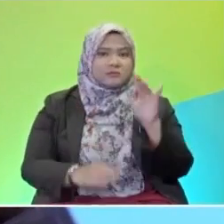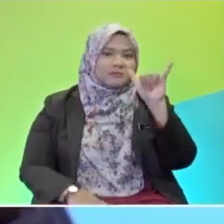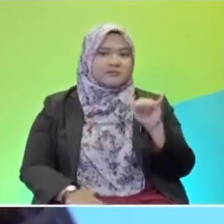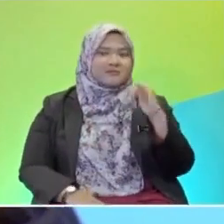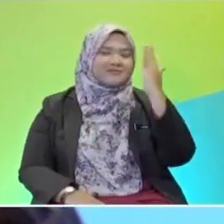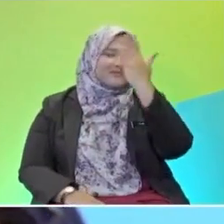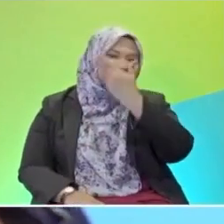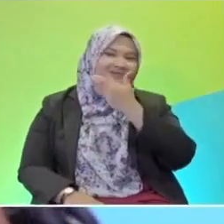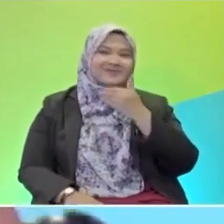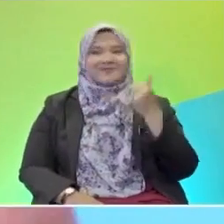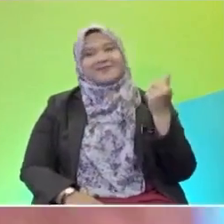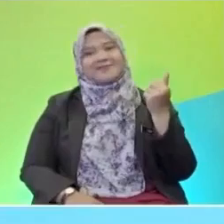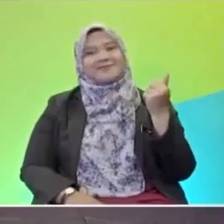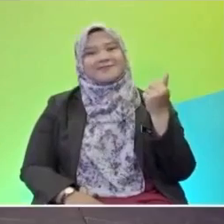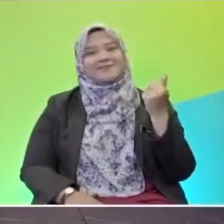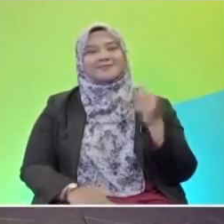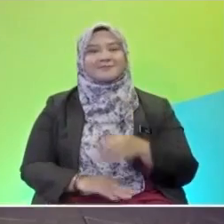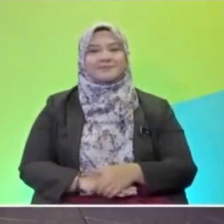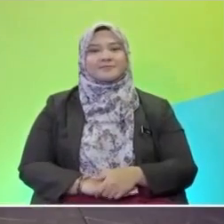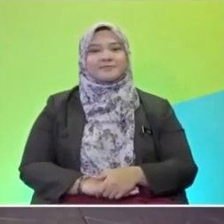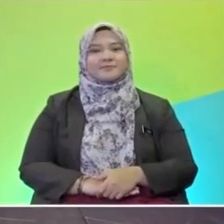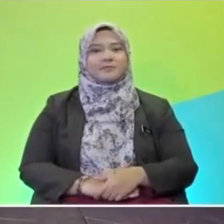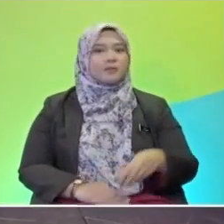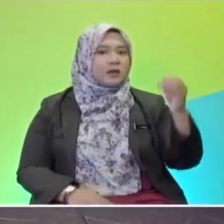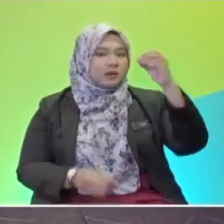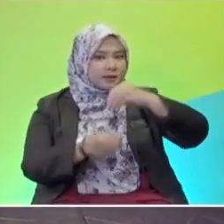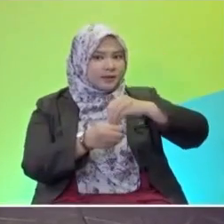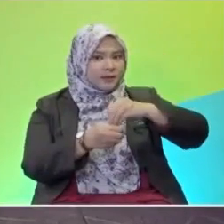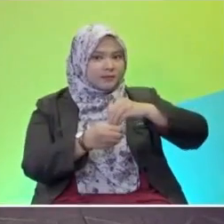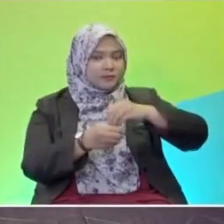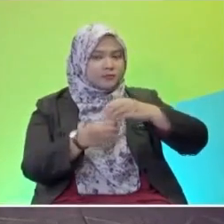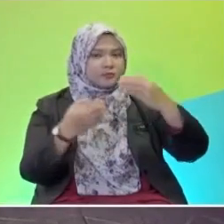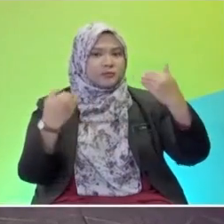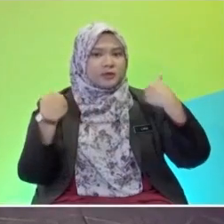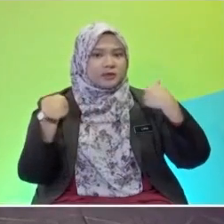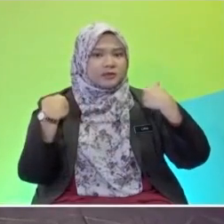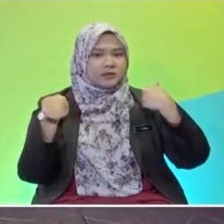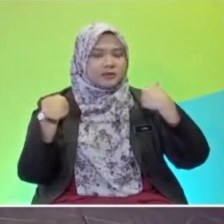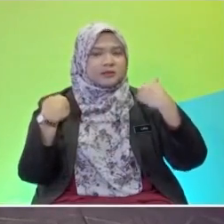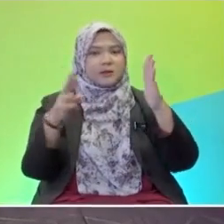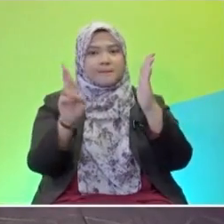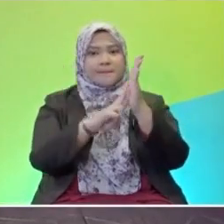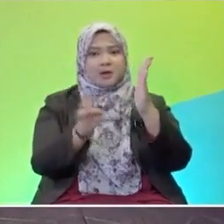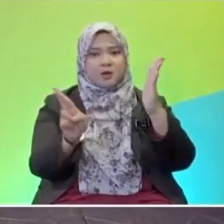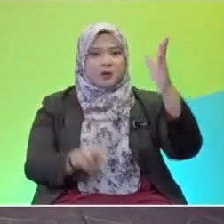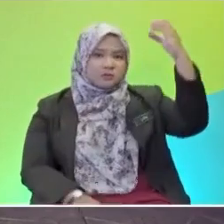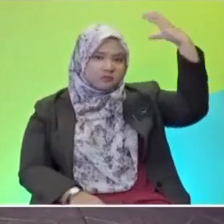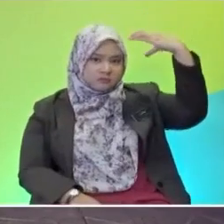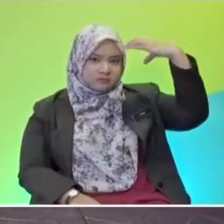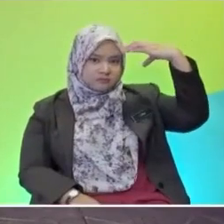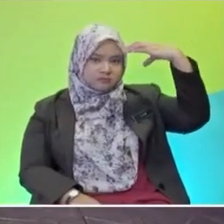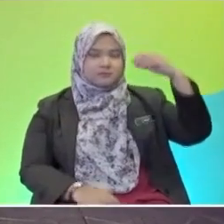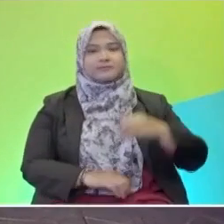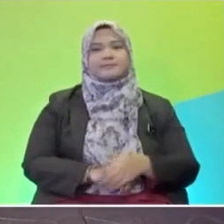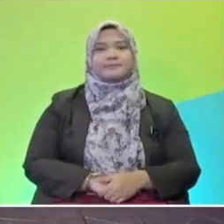antara satu sama lain Dan kita dapat melihat corak-corak yang berbeda jadi untuk itu Irfan untuk